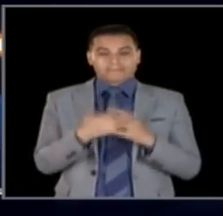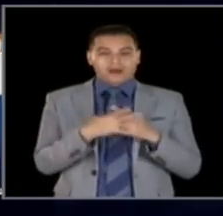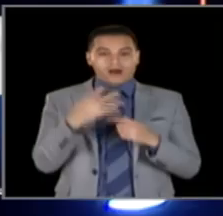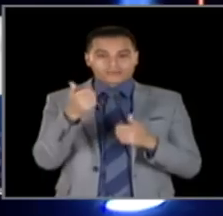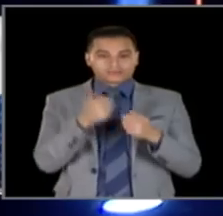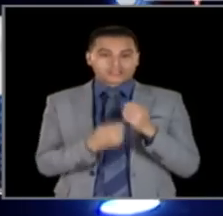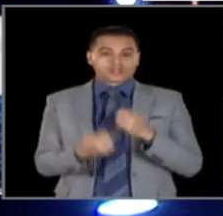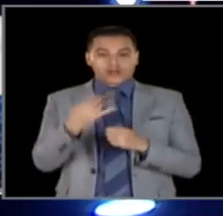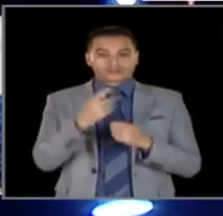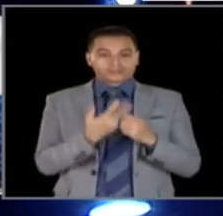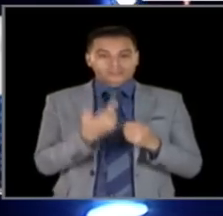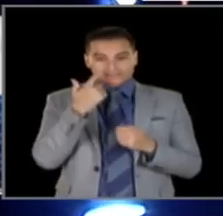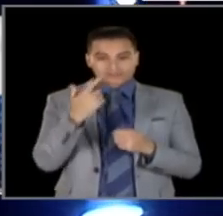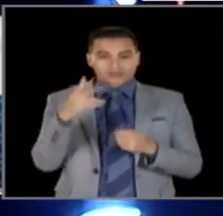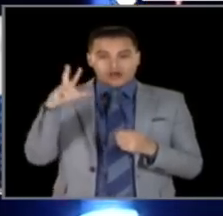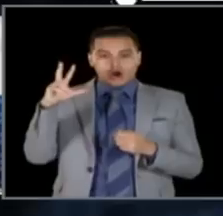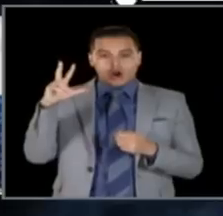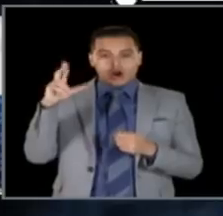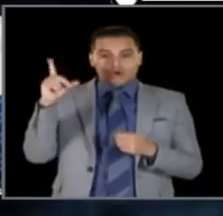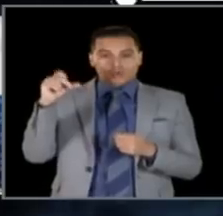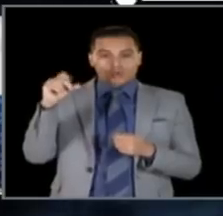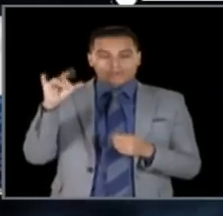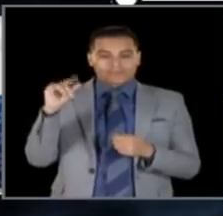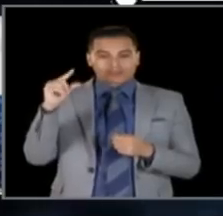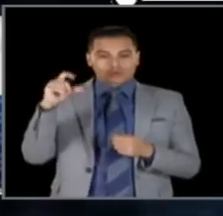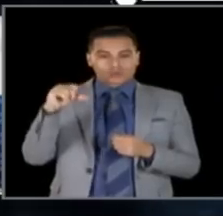اختيارات بزائد 10 او ناقص 5.